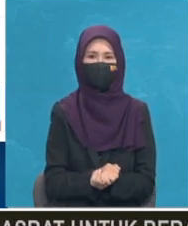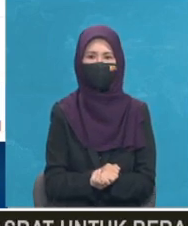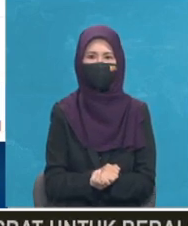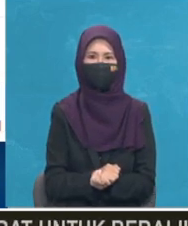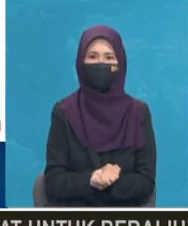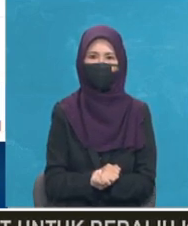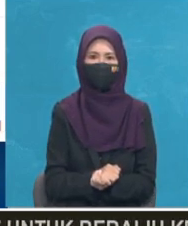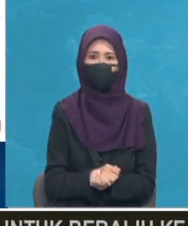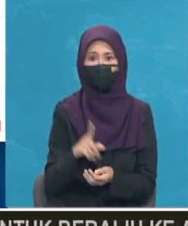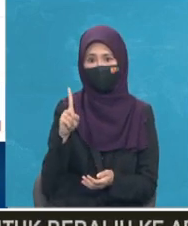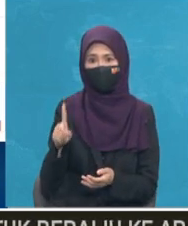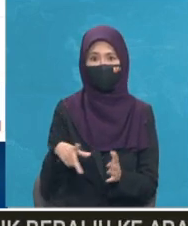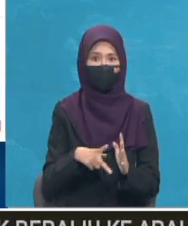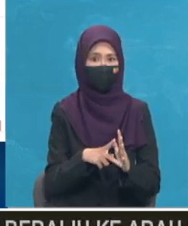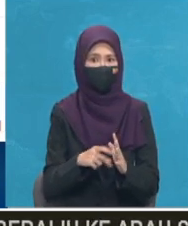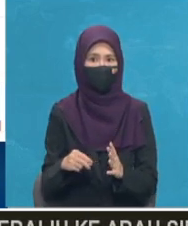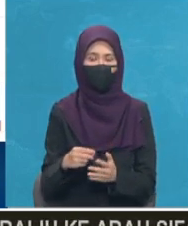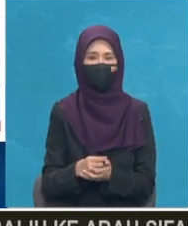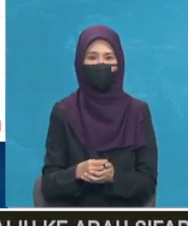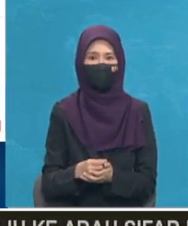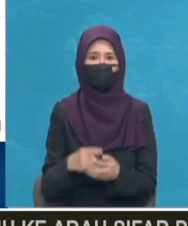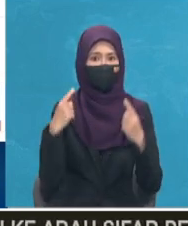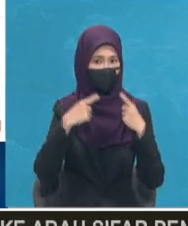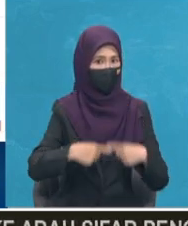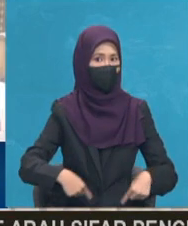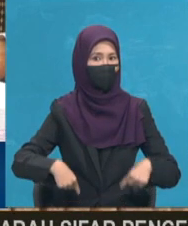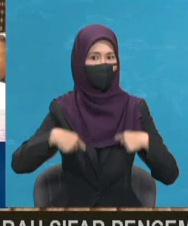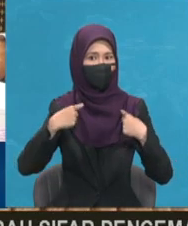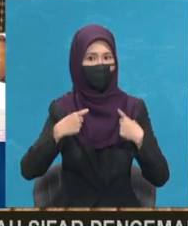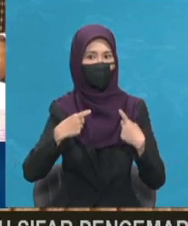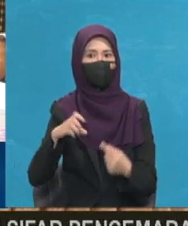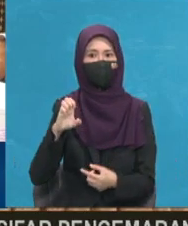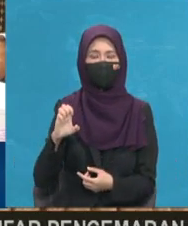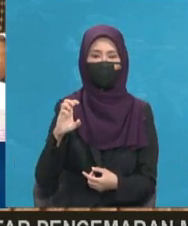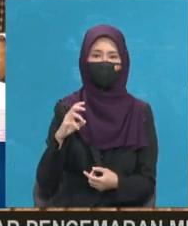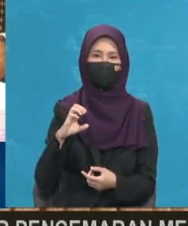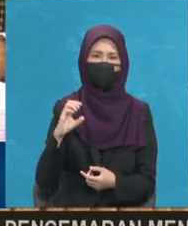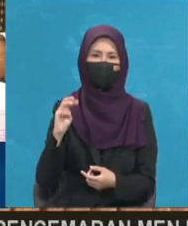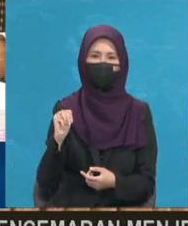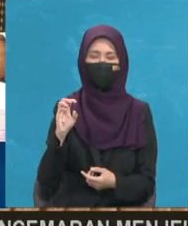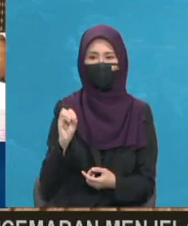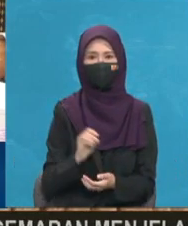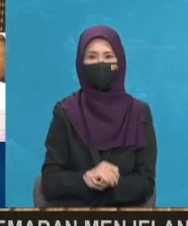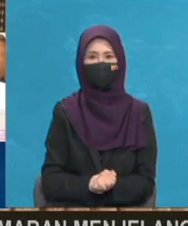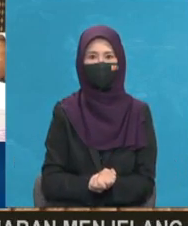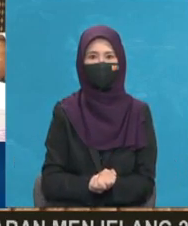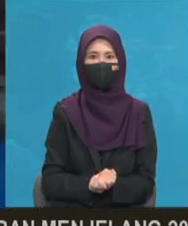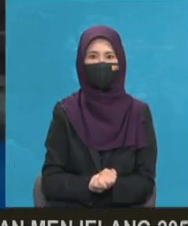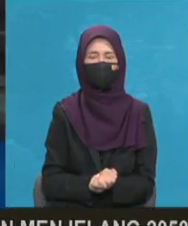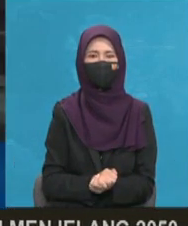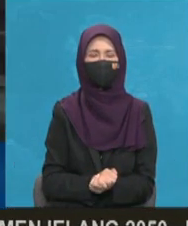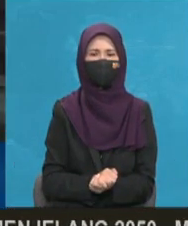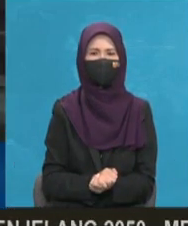ventilation dengan satu cash memerlukan bantuan mesin tambahan Harlan mesin ataupun ecmo sementara itu tidak ada ke selain